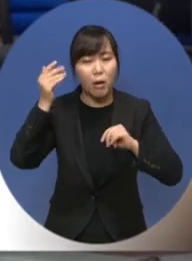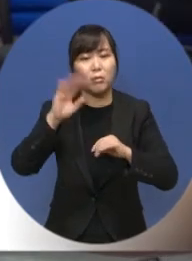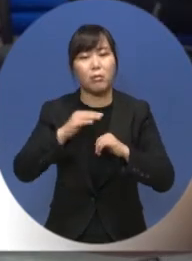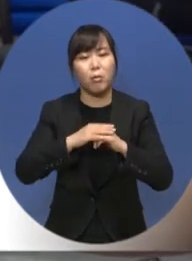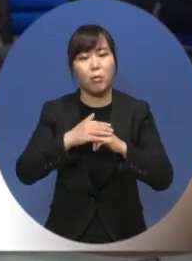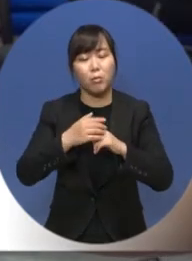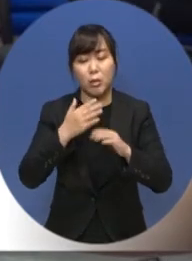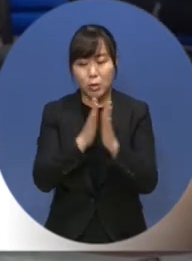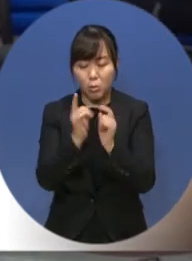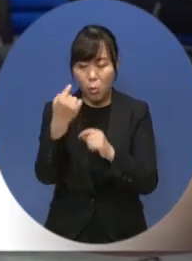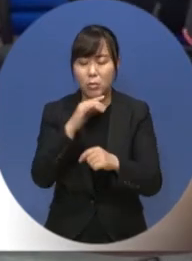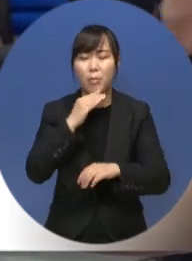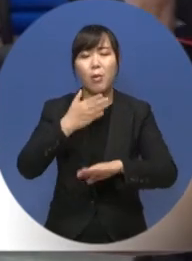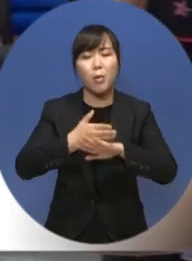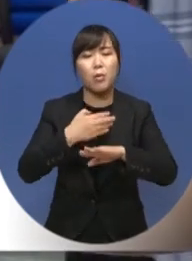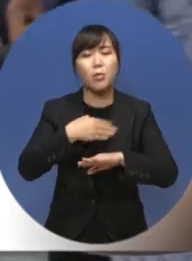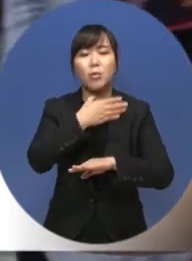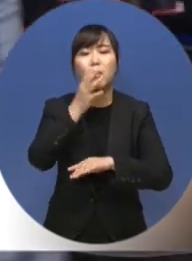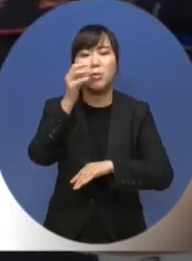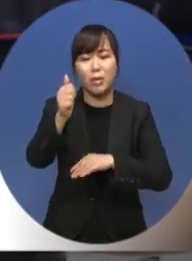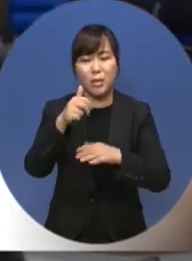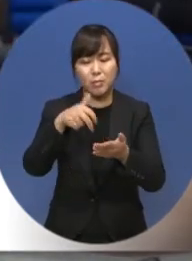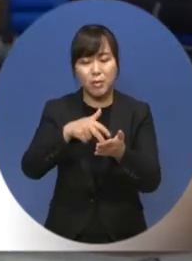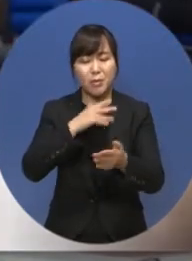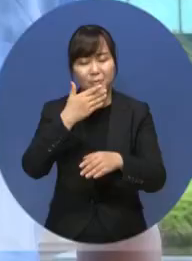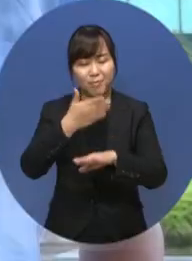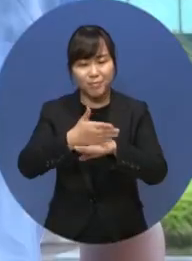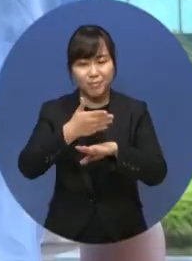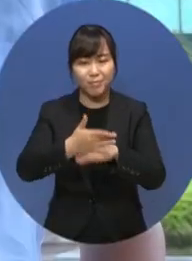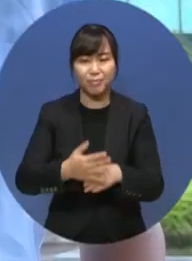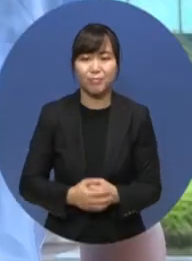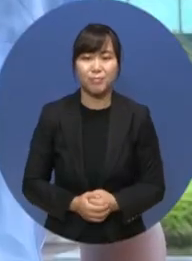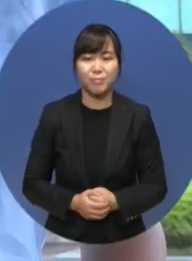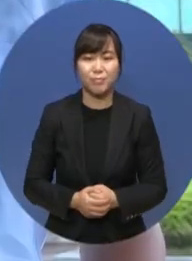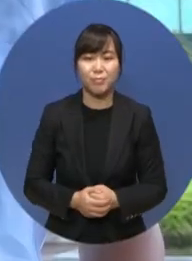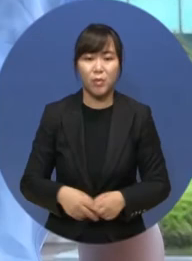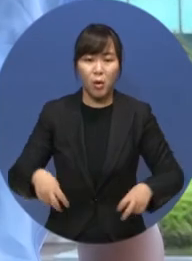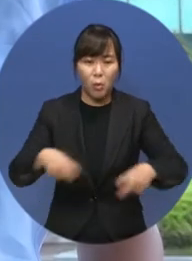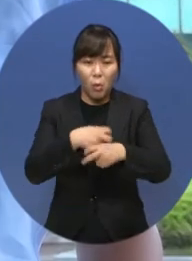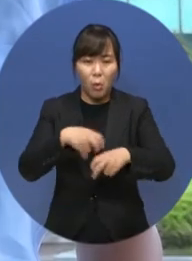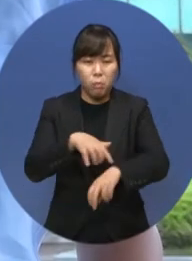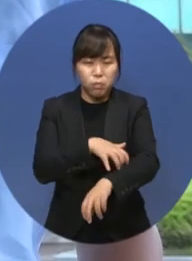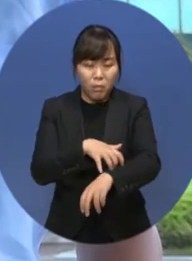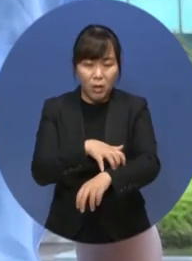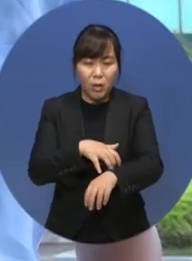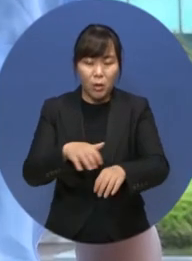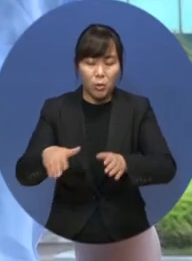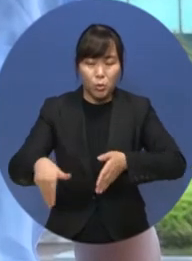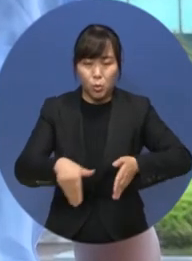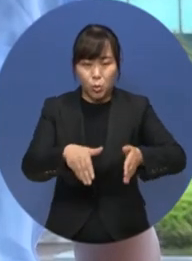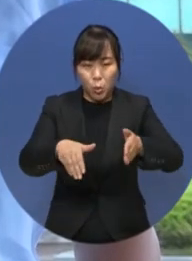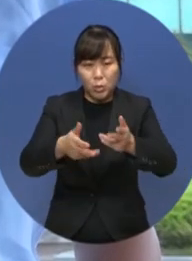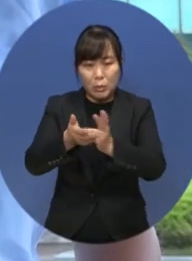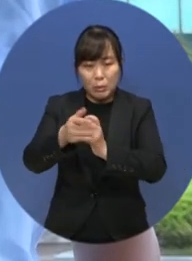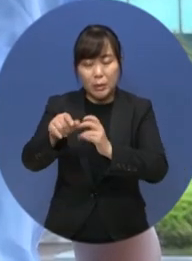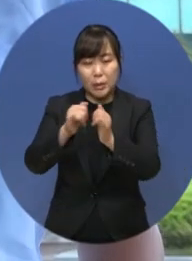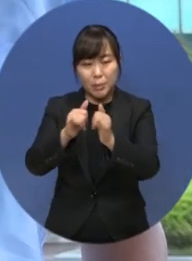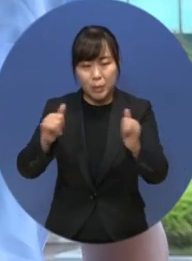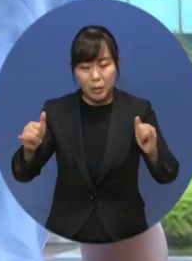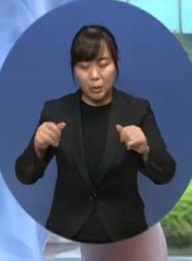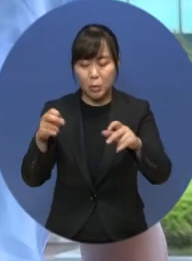고마웠습니까? 노인회장으로서는 참 대단히 고맙습니다. 교통이 불편한 도서 지역의 어르신과 장애인들을